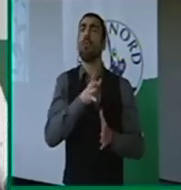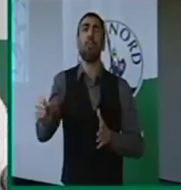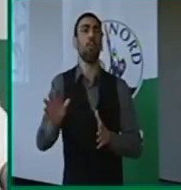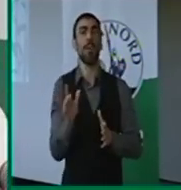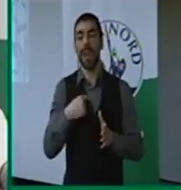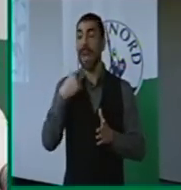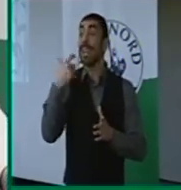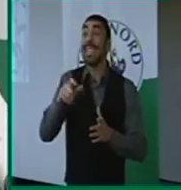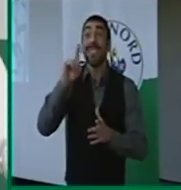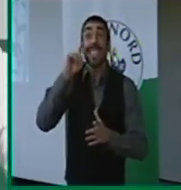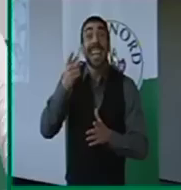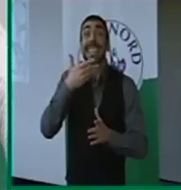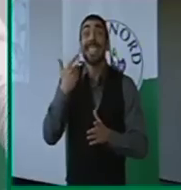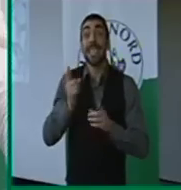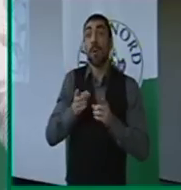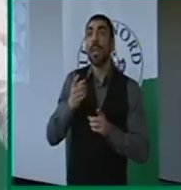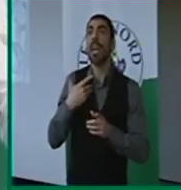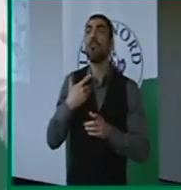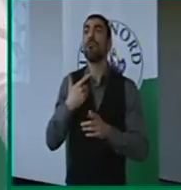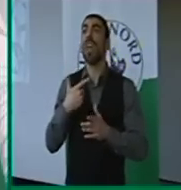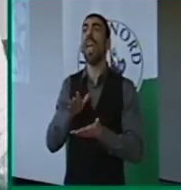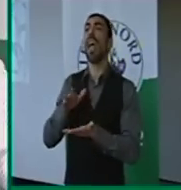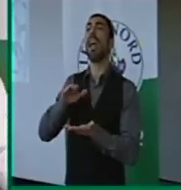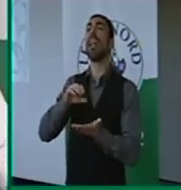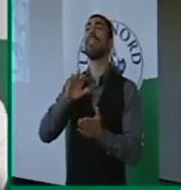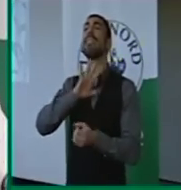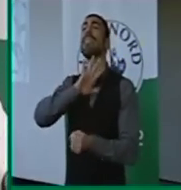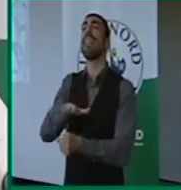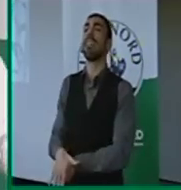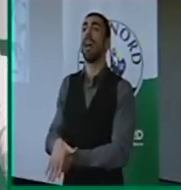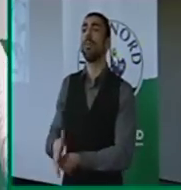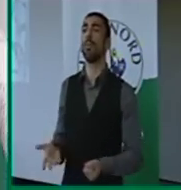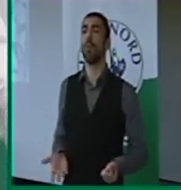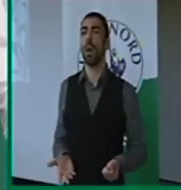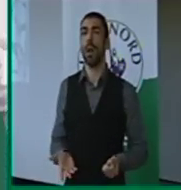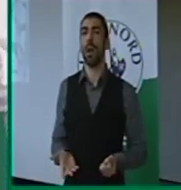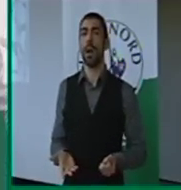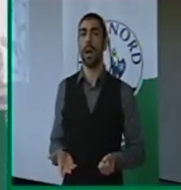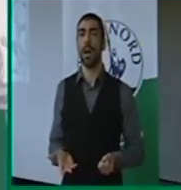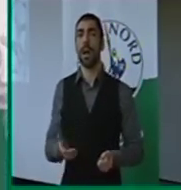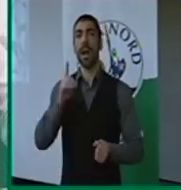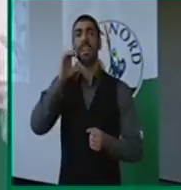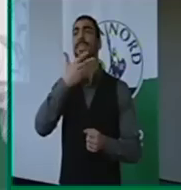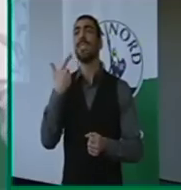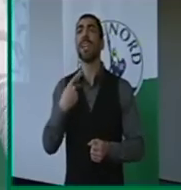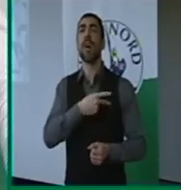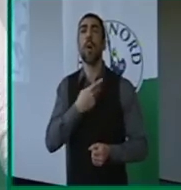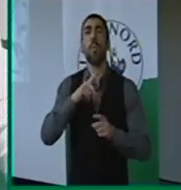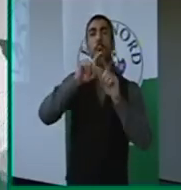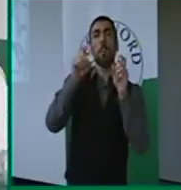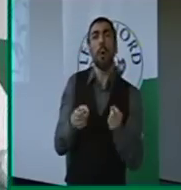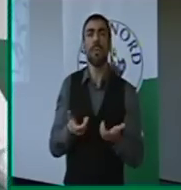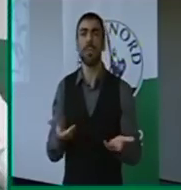senza la politica ci sono Le dittature senza i comuni senza le province senza le